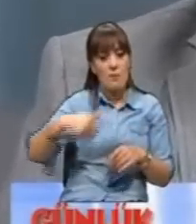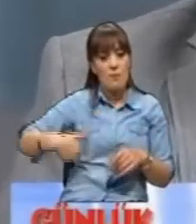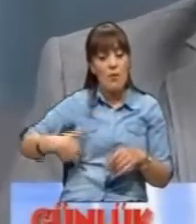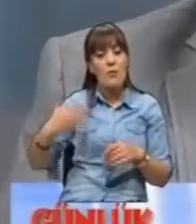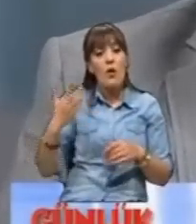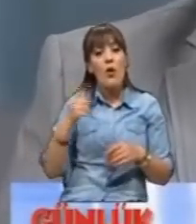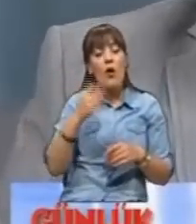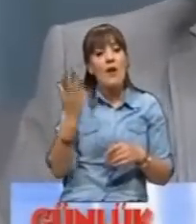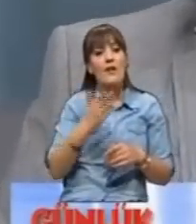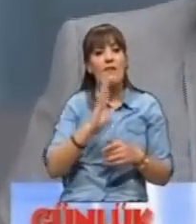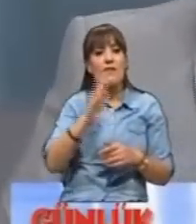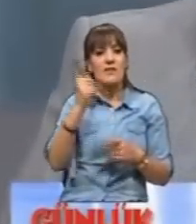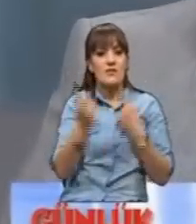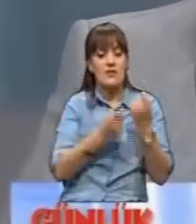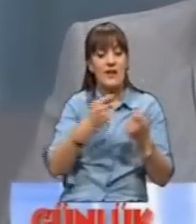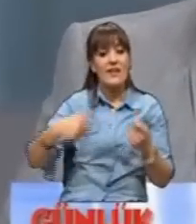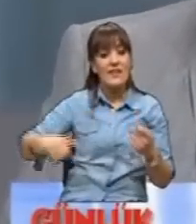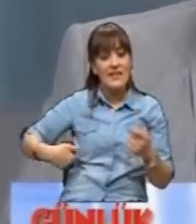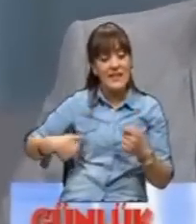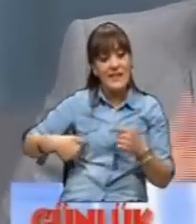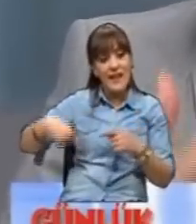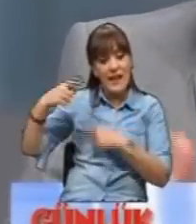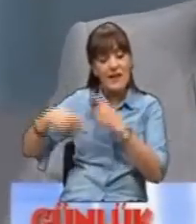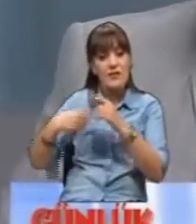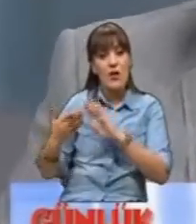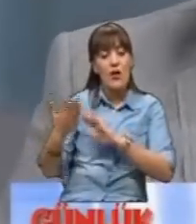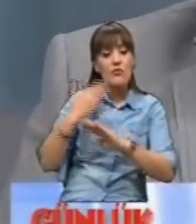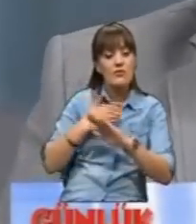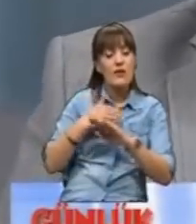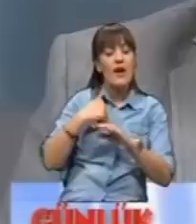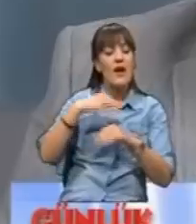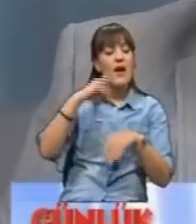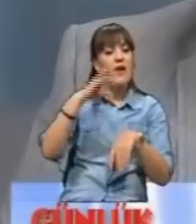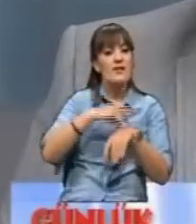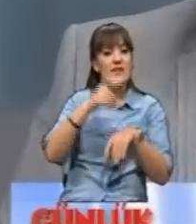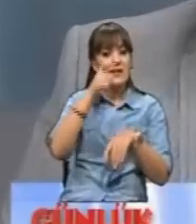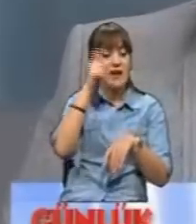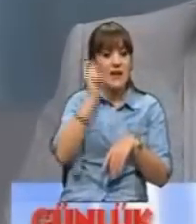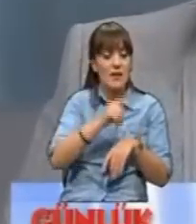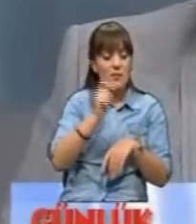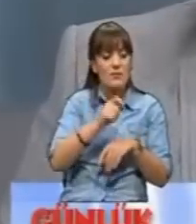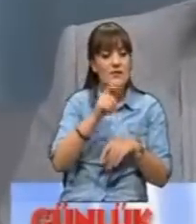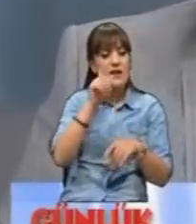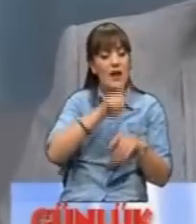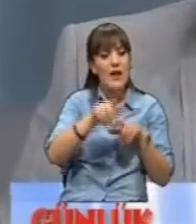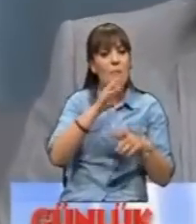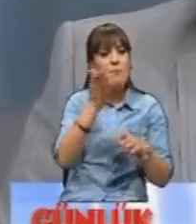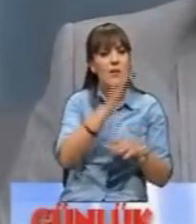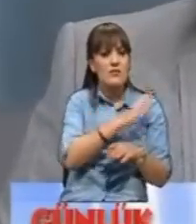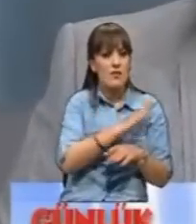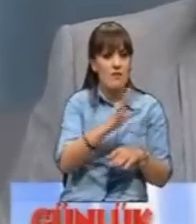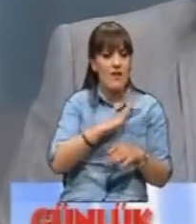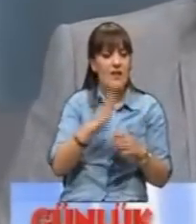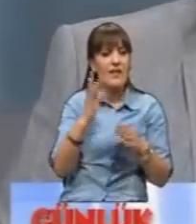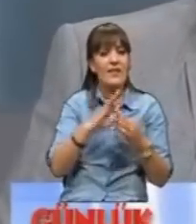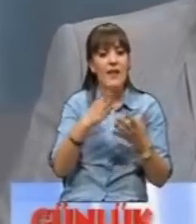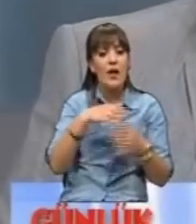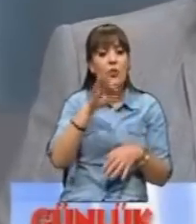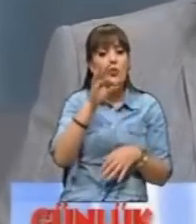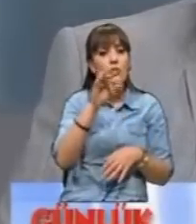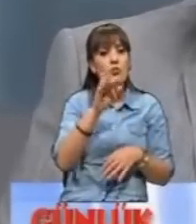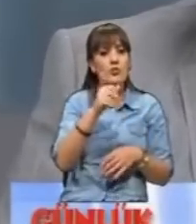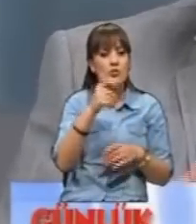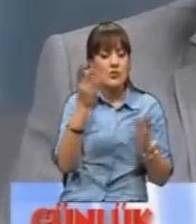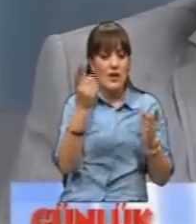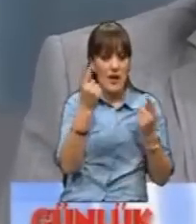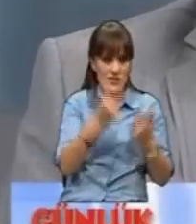o kadar fazla çalışır. Diyaliz öncesi hastalarda da dikkat etmemiz gereken başka şeyler var. Nedir? Nedir efendim? Tuz